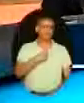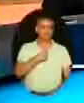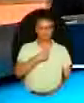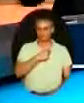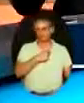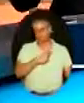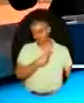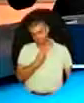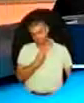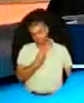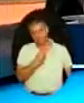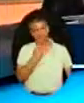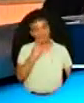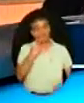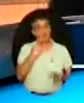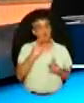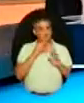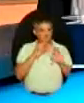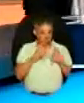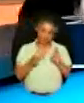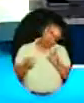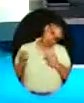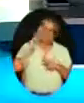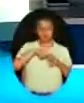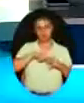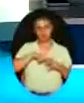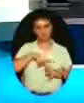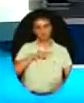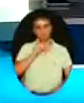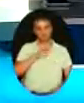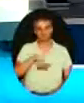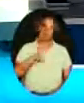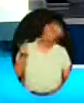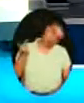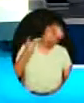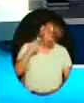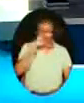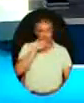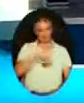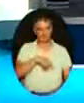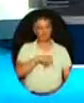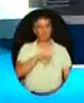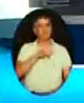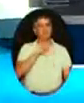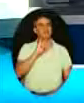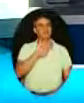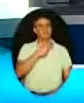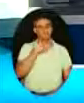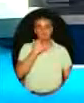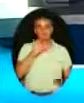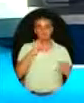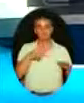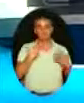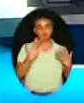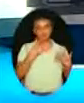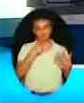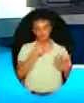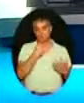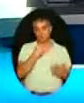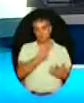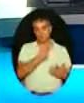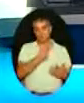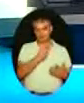ממשיכים. רגע, אני רוצה להזכיר. אם זה היה 2 מיליארד, ברור, יריב, יריב, דייב אופנהיימר. שבמשך 8 שנים אתם